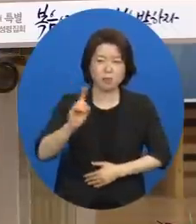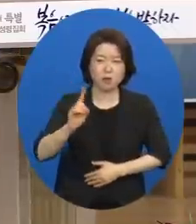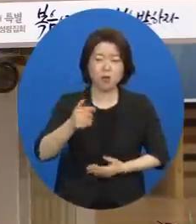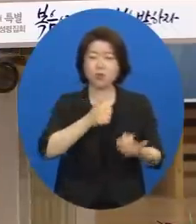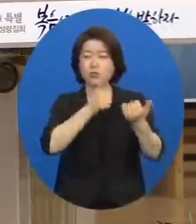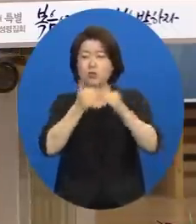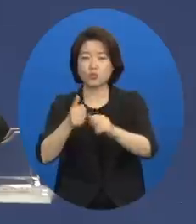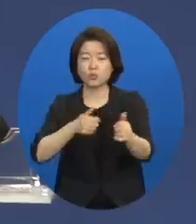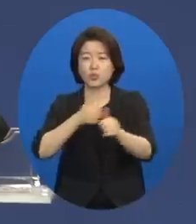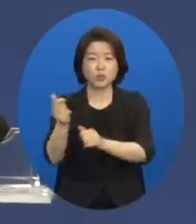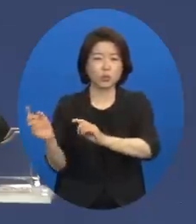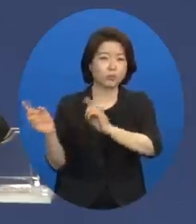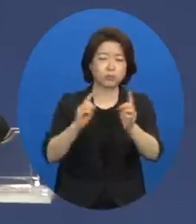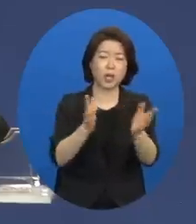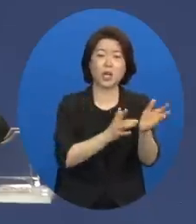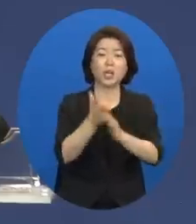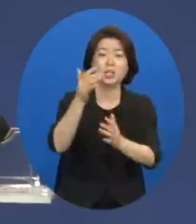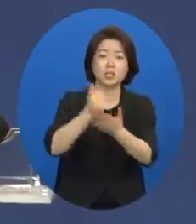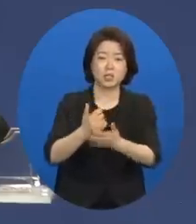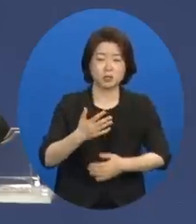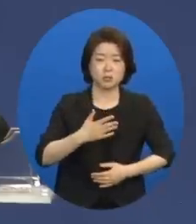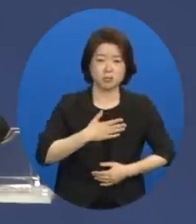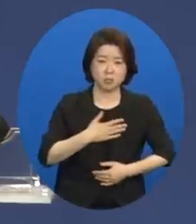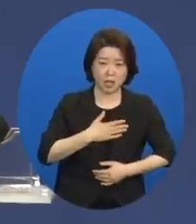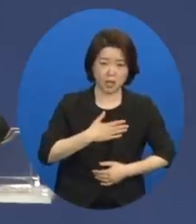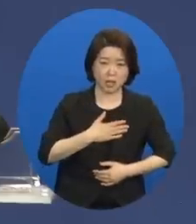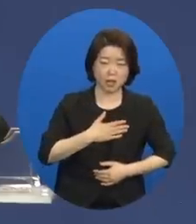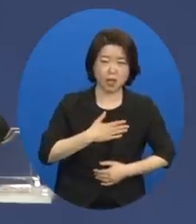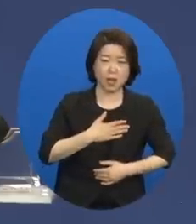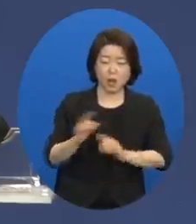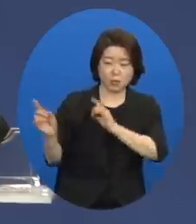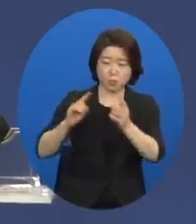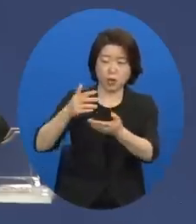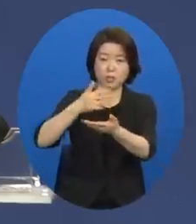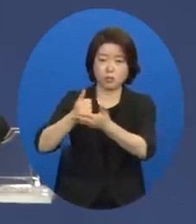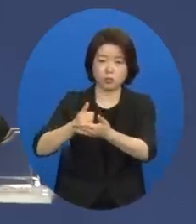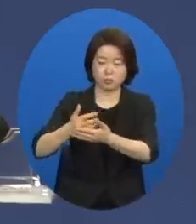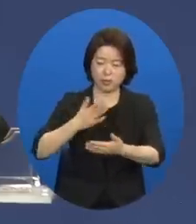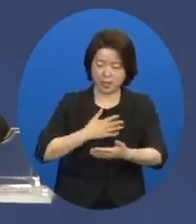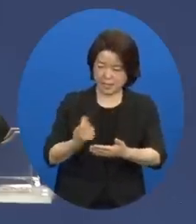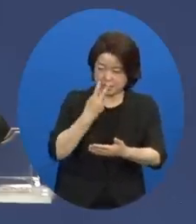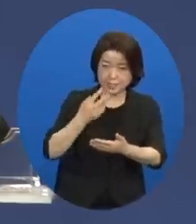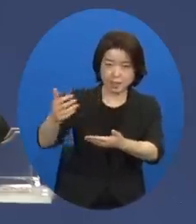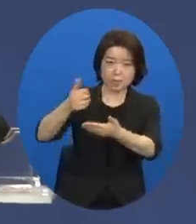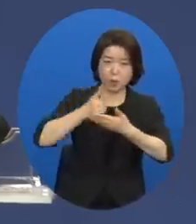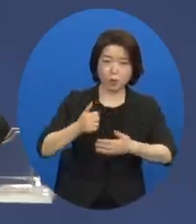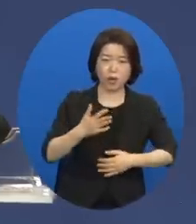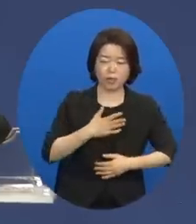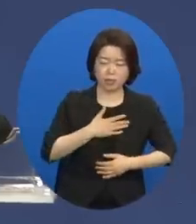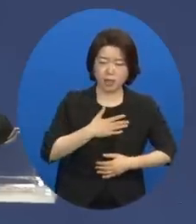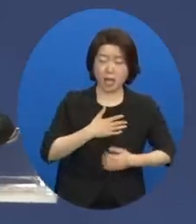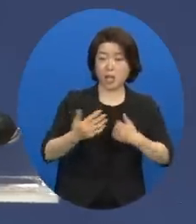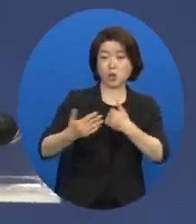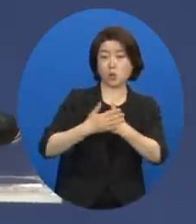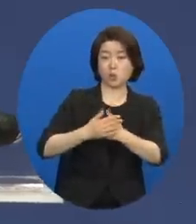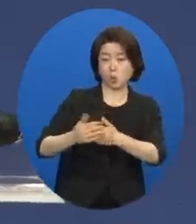이기시고 부활하신 예수님을 내 이름과 내 자격으로 부활하신 주님을 나의 생명에 그냥 나의 도우미가